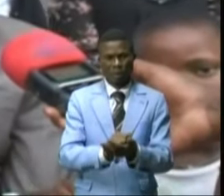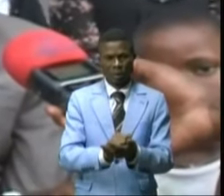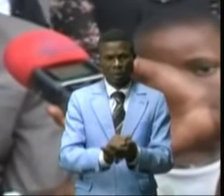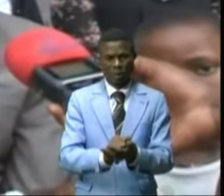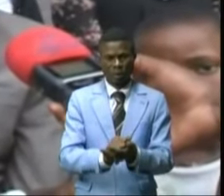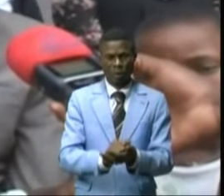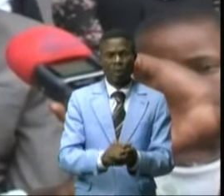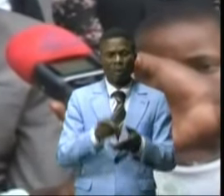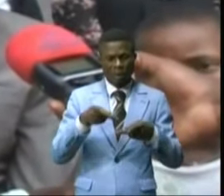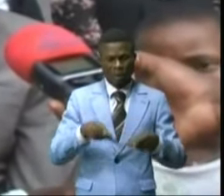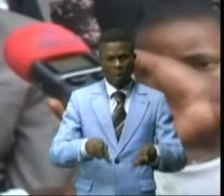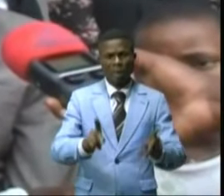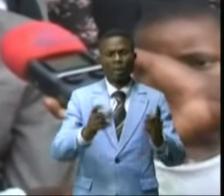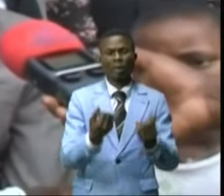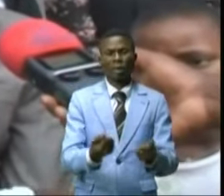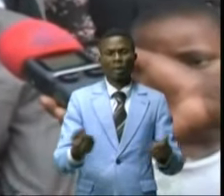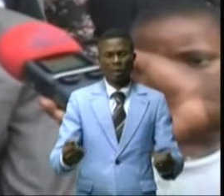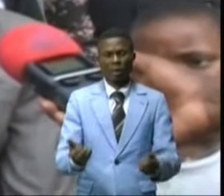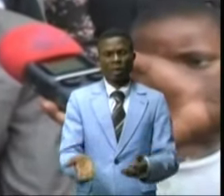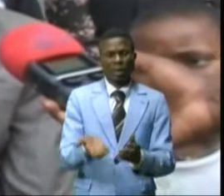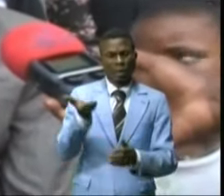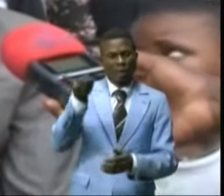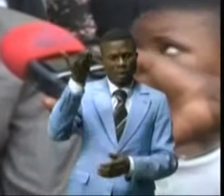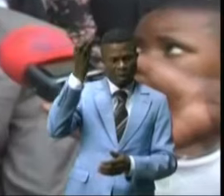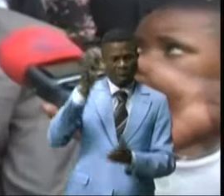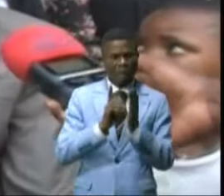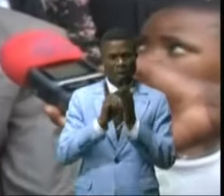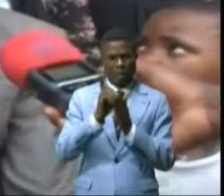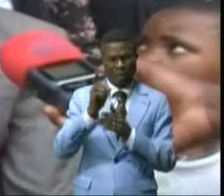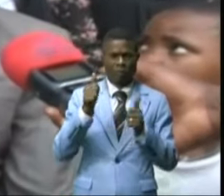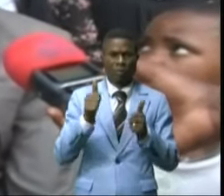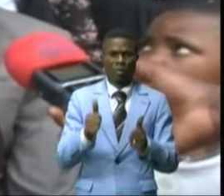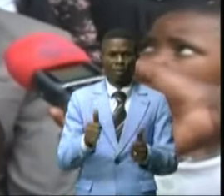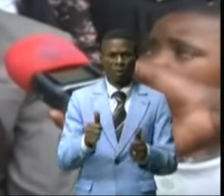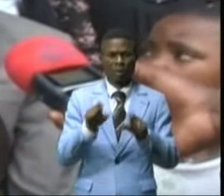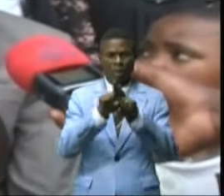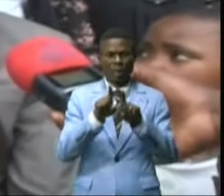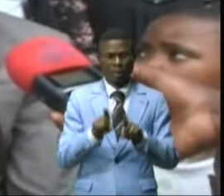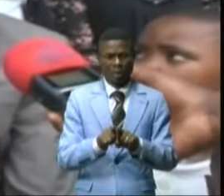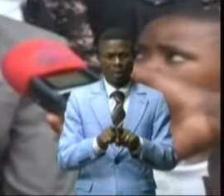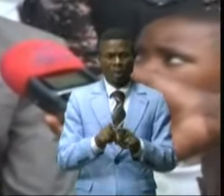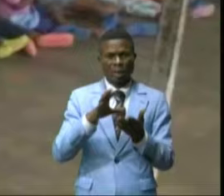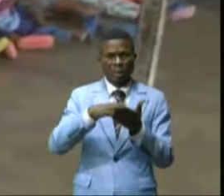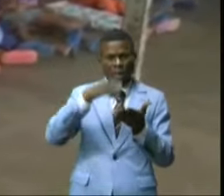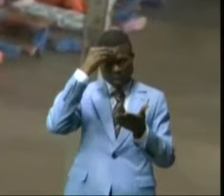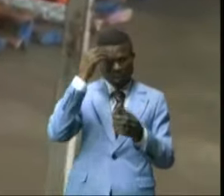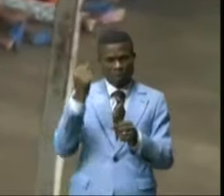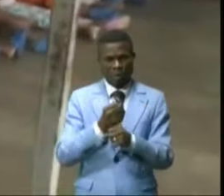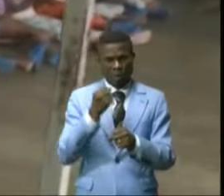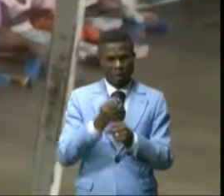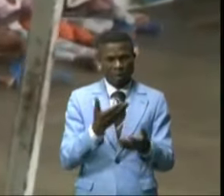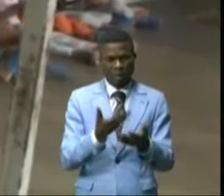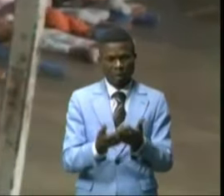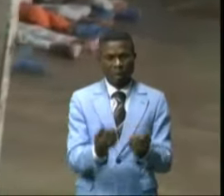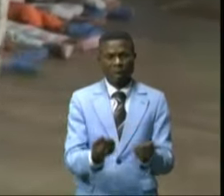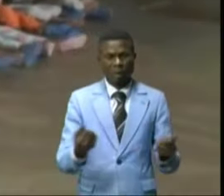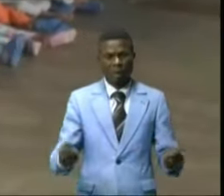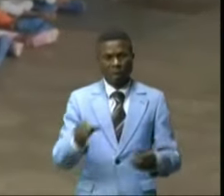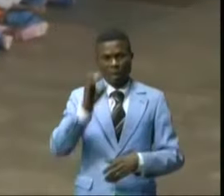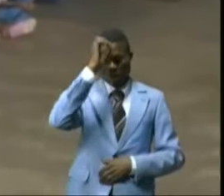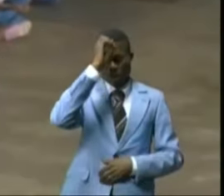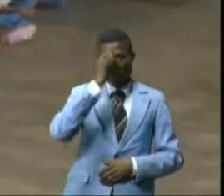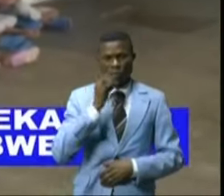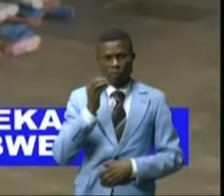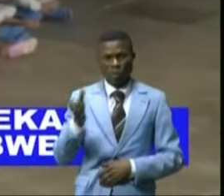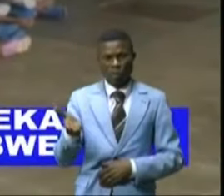leur permettra de grandir, de s'épanouir et d'apprendre un métier. Parmi les enfants internés dans